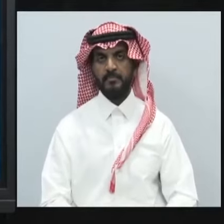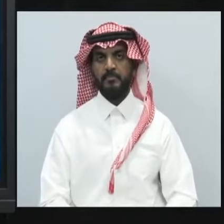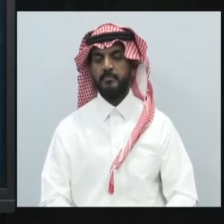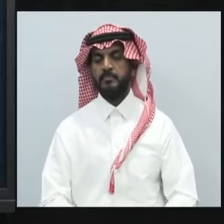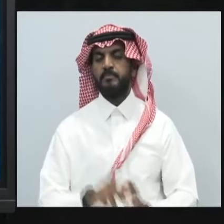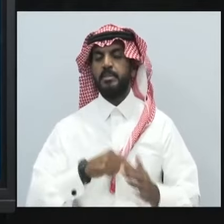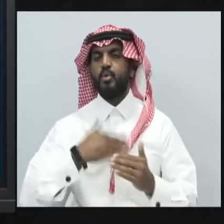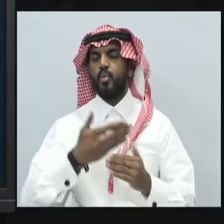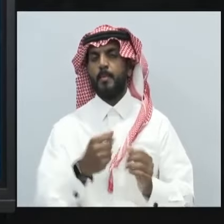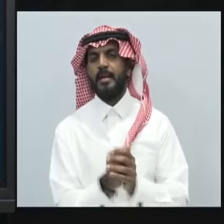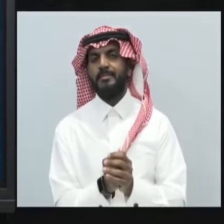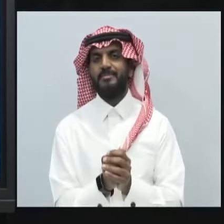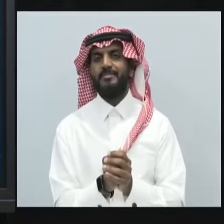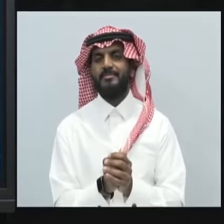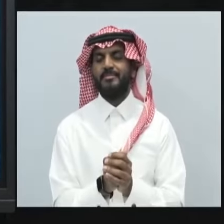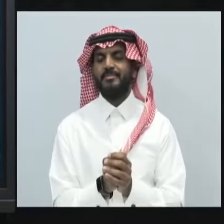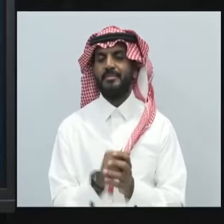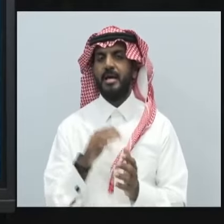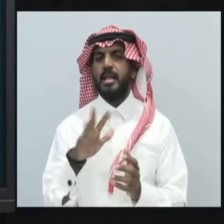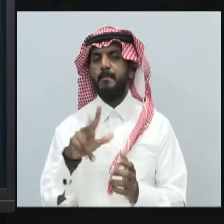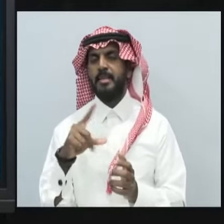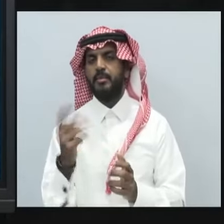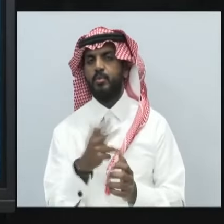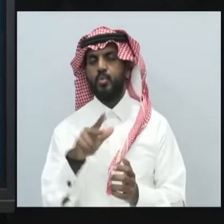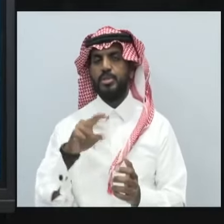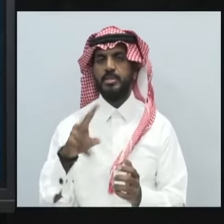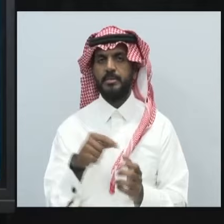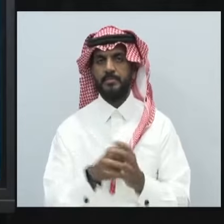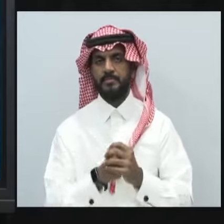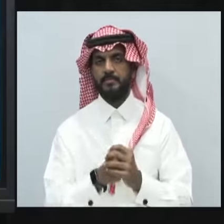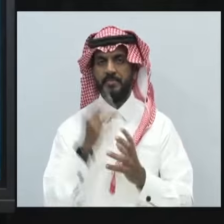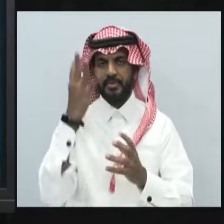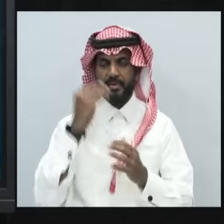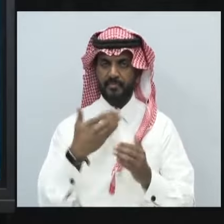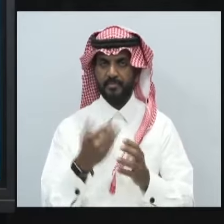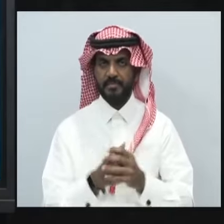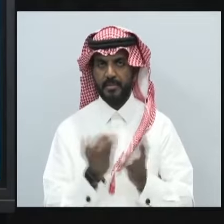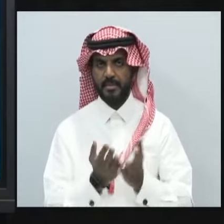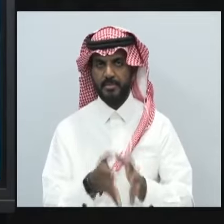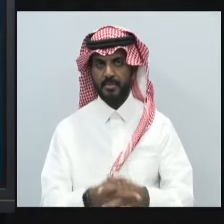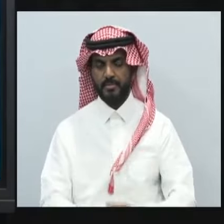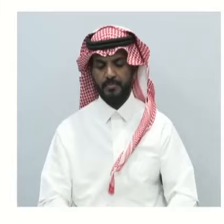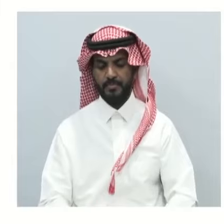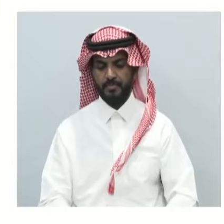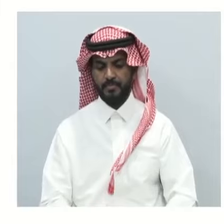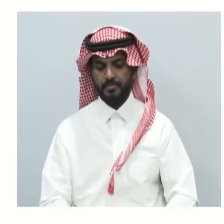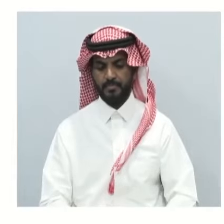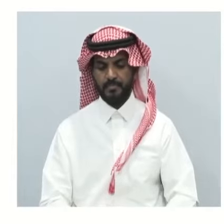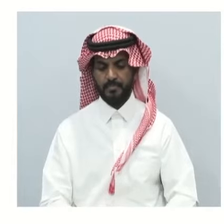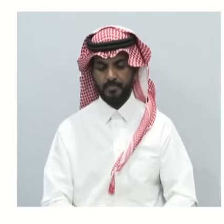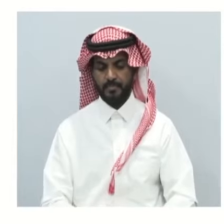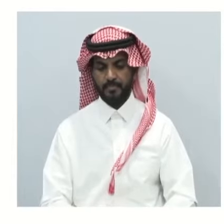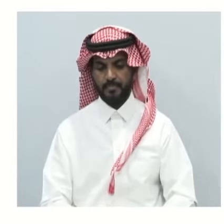بعد هذه الظاهره وهي ظاهره المد والجزر دعونا نتعرف على ذلك من خلال درسنا لهذا اليوم اذا